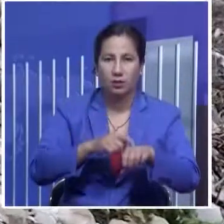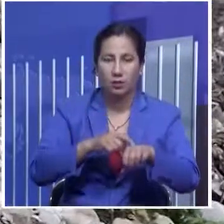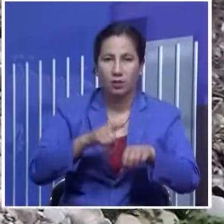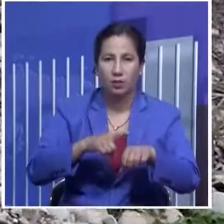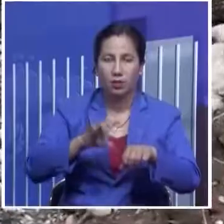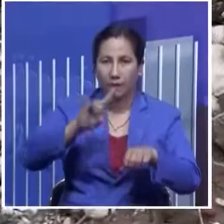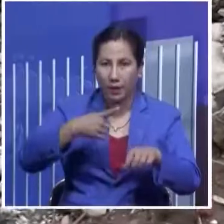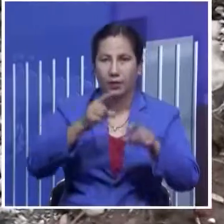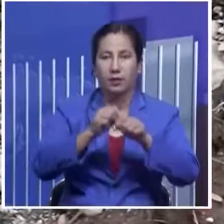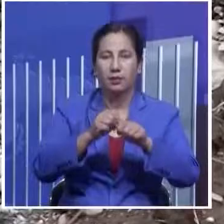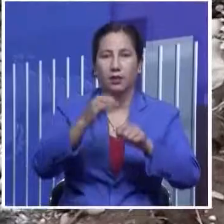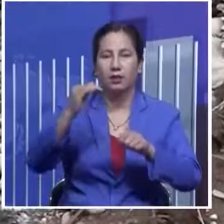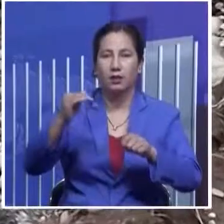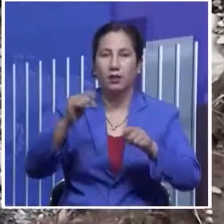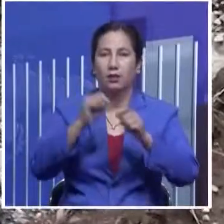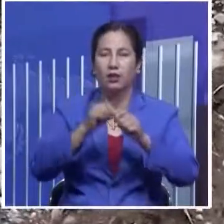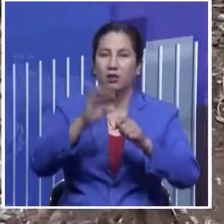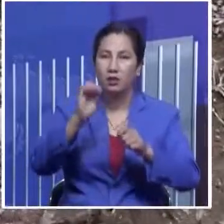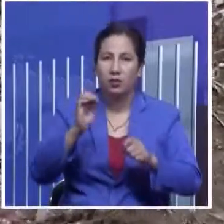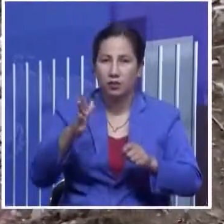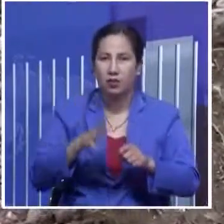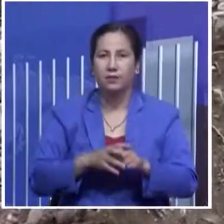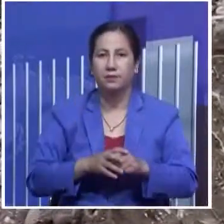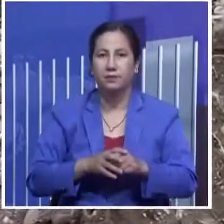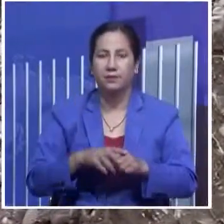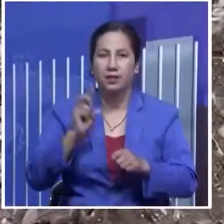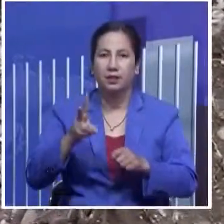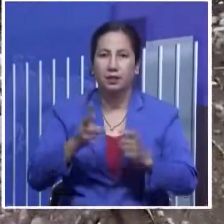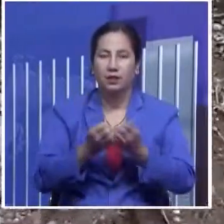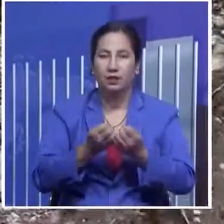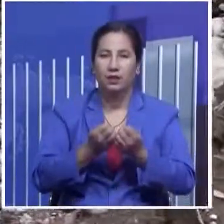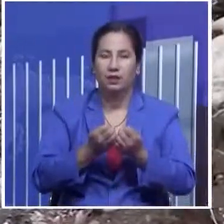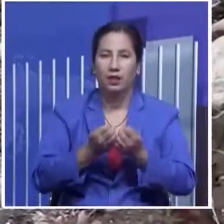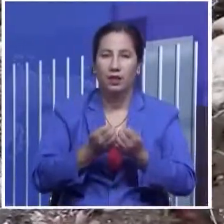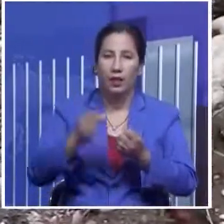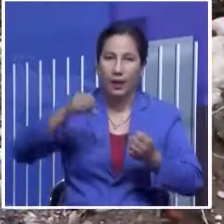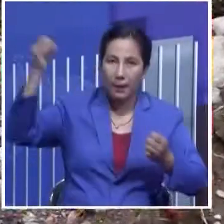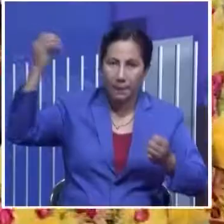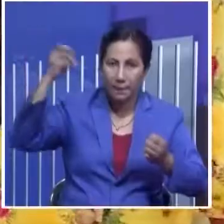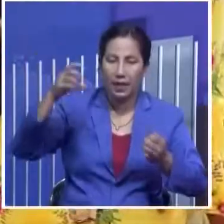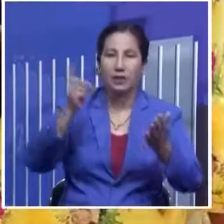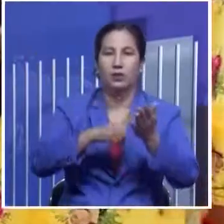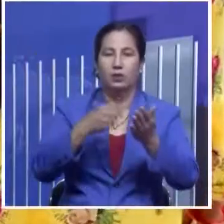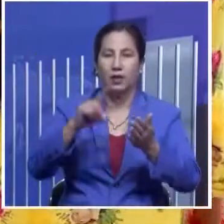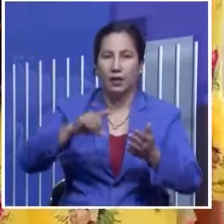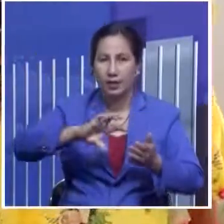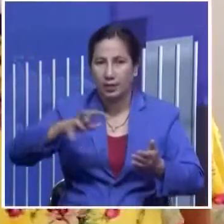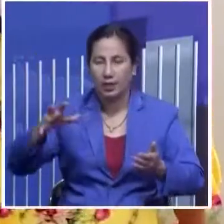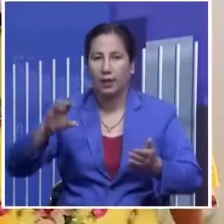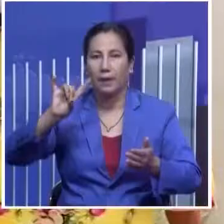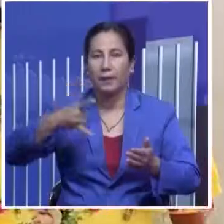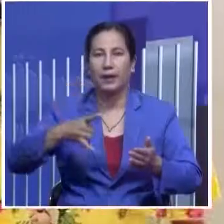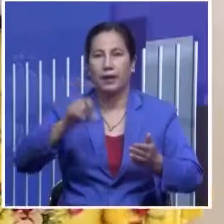त्यसको पुनर्निर्माण तथा मर्मत हुन सकेको छैन, जसले गर्दा मनसुन सुरु भएसँगै यहाँका स्थानीयलाई